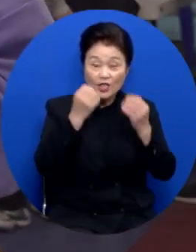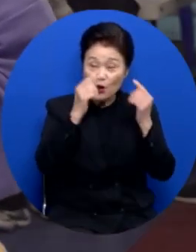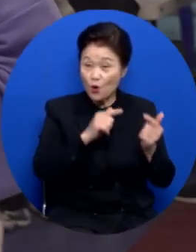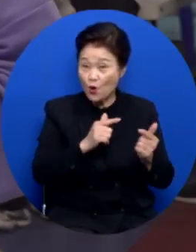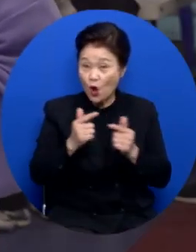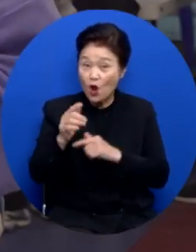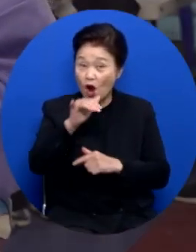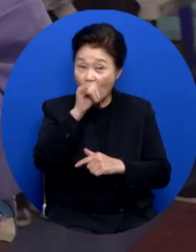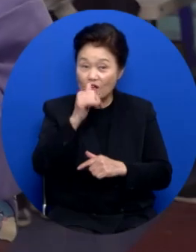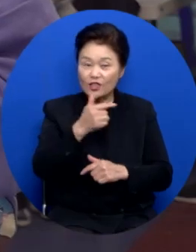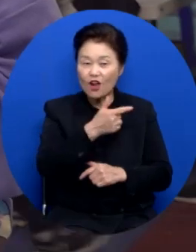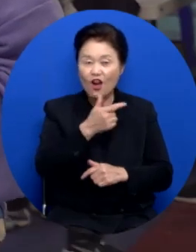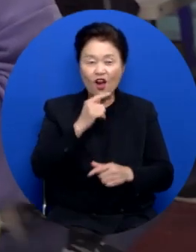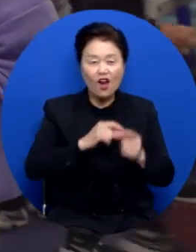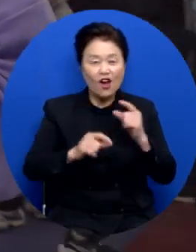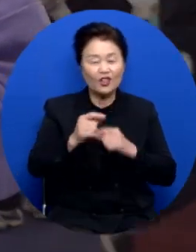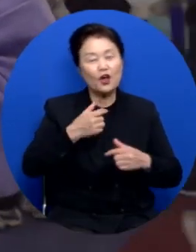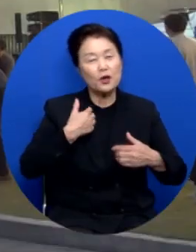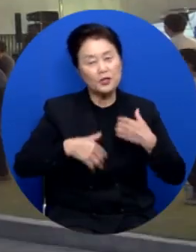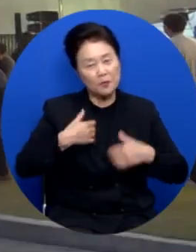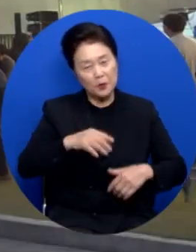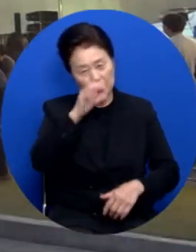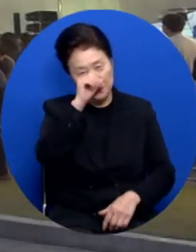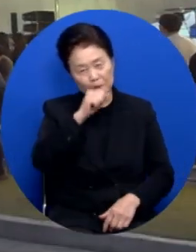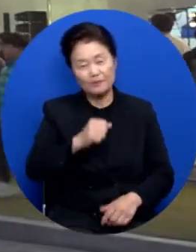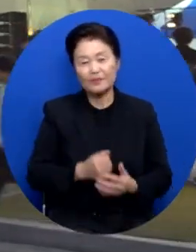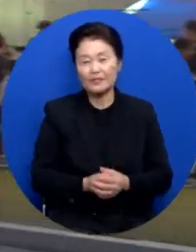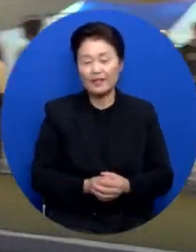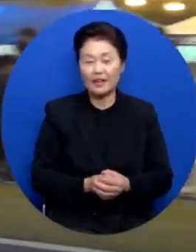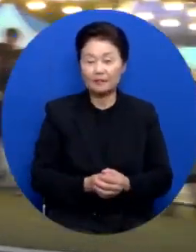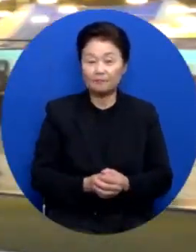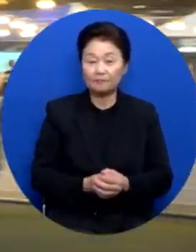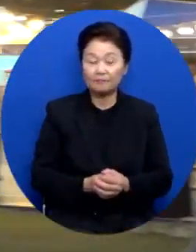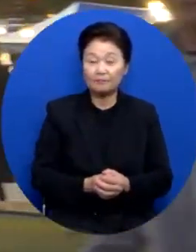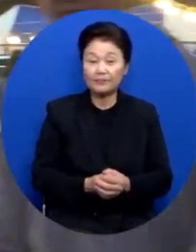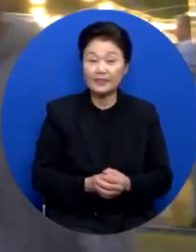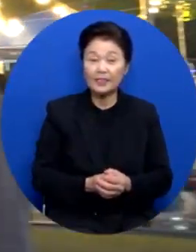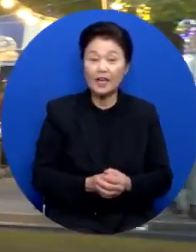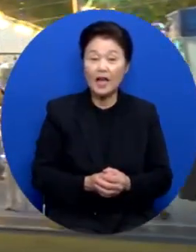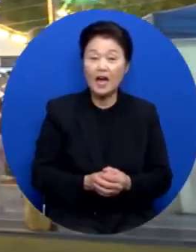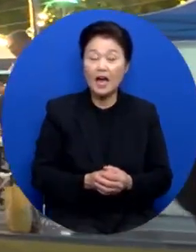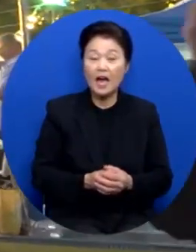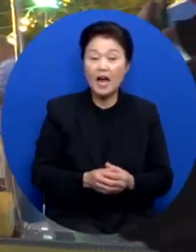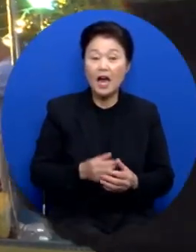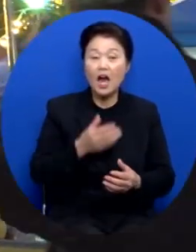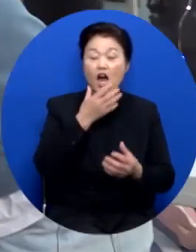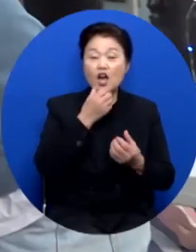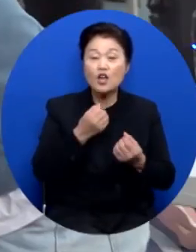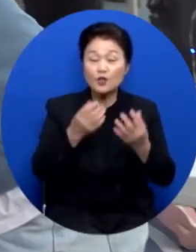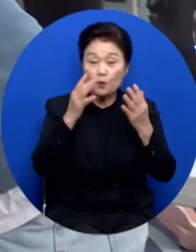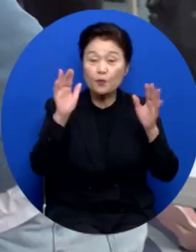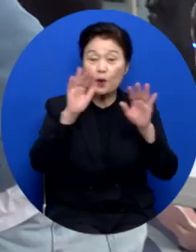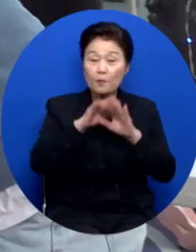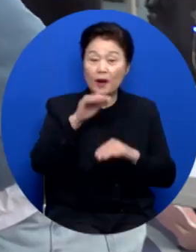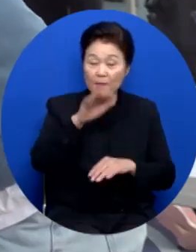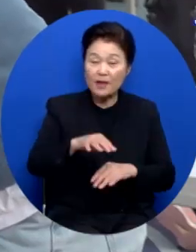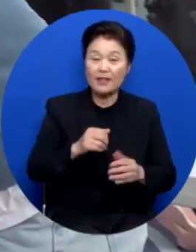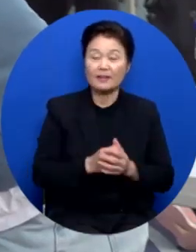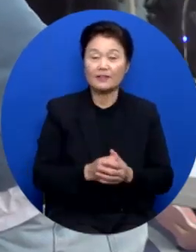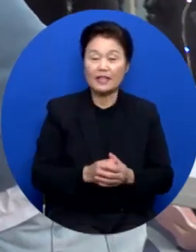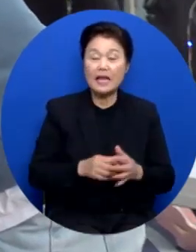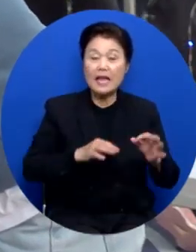있던 것도 더 재밌어서 더 좋아졌어요. 늘사랑교회에서 준비한 블레싱 나이트는 할로윈의 상업적 문화